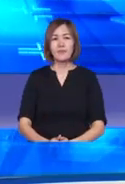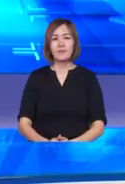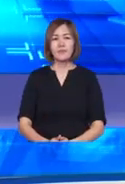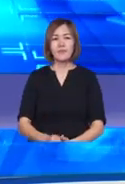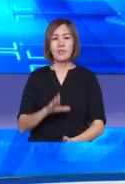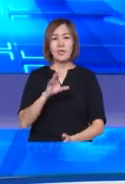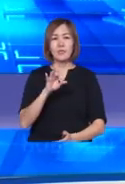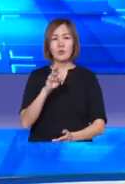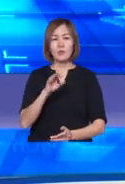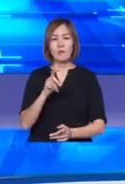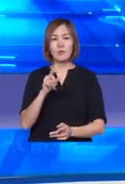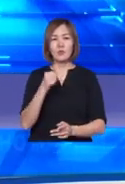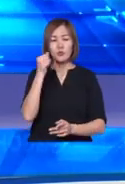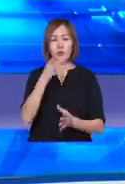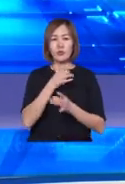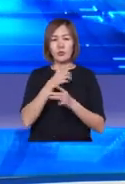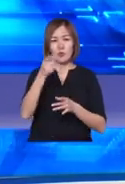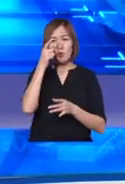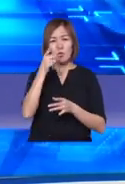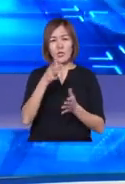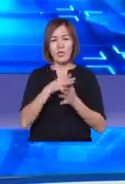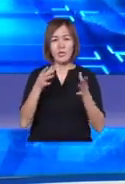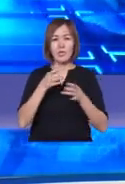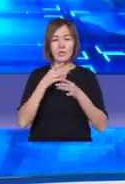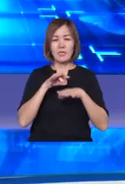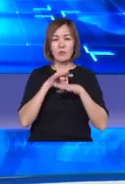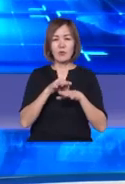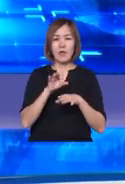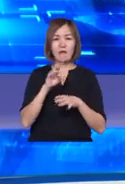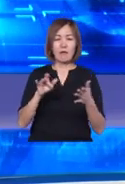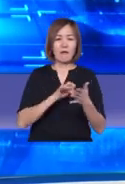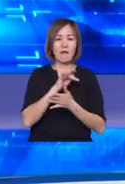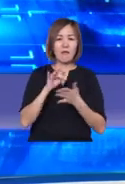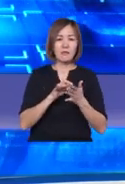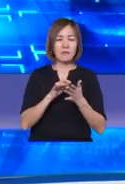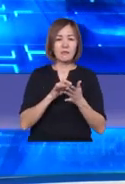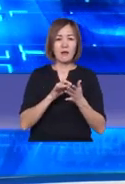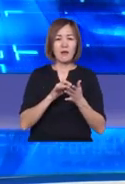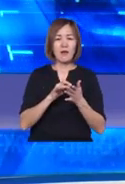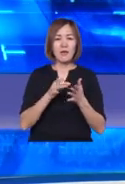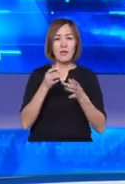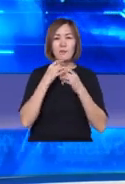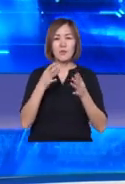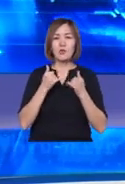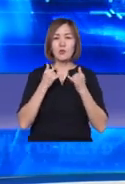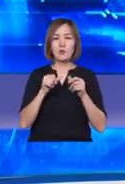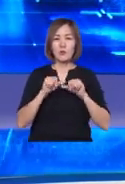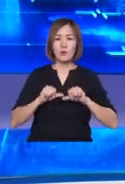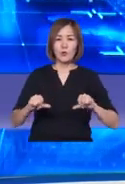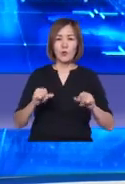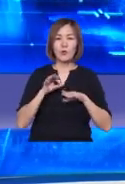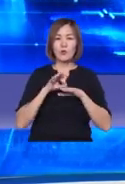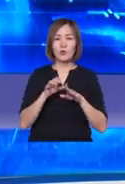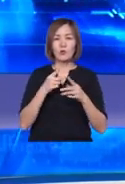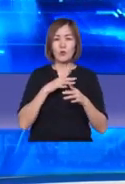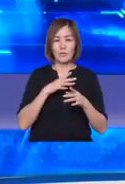Бердібек Соқпақбаевтың 100 жылдығы Түркия елінде кең көлемде аталды. Анкара қаласында қаламгердің мерейтойына орай дөңгелек үстел